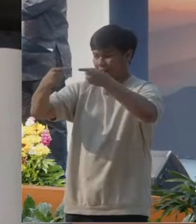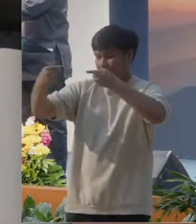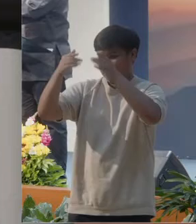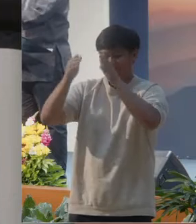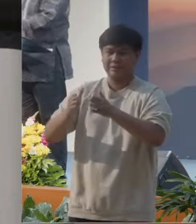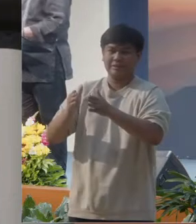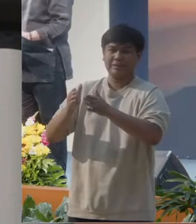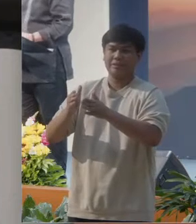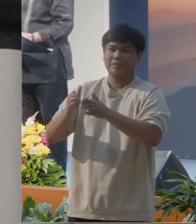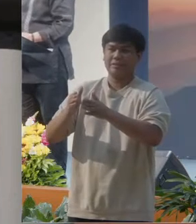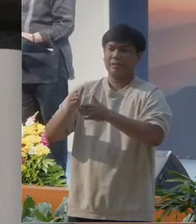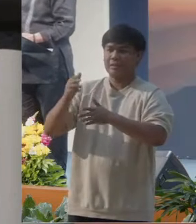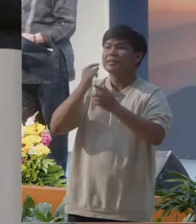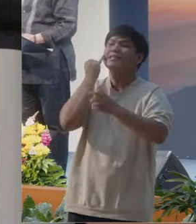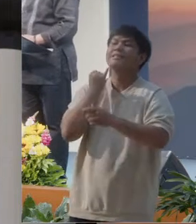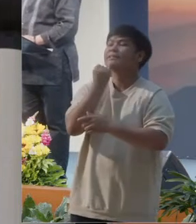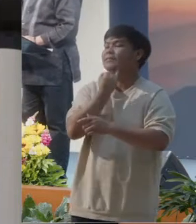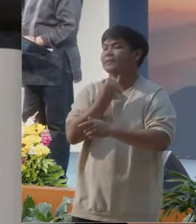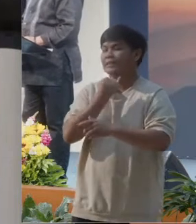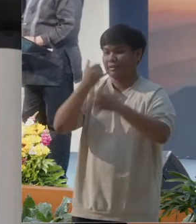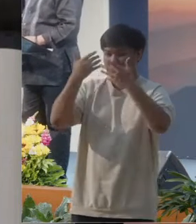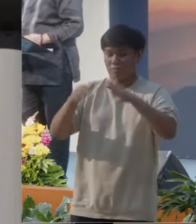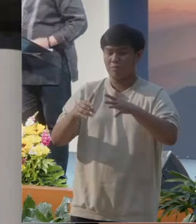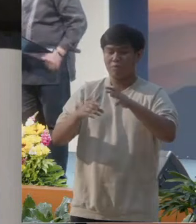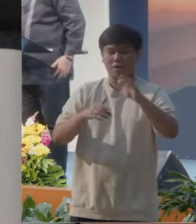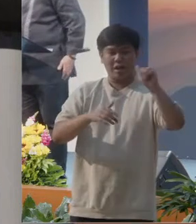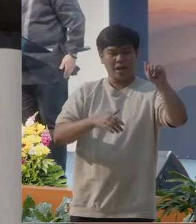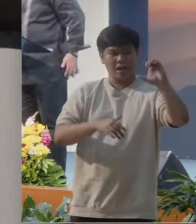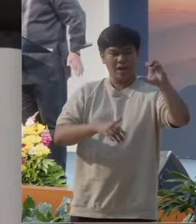tao na kilala natin bilang Akan.